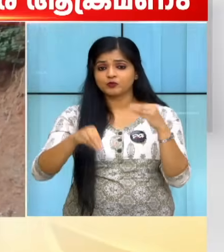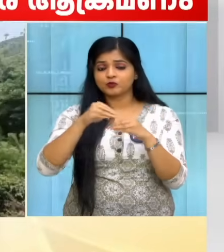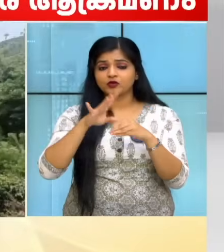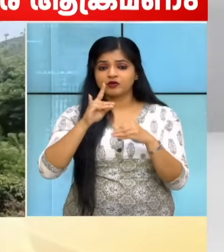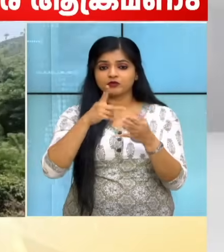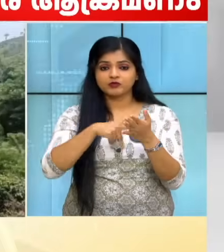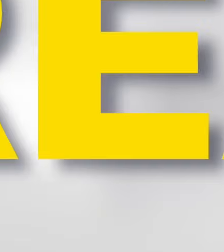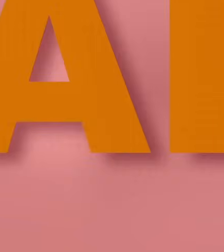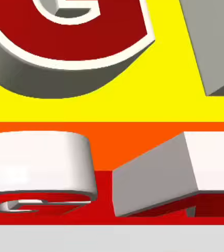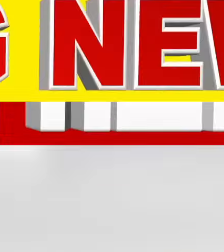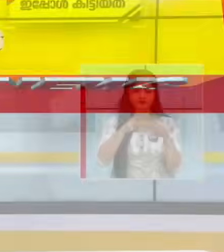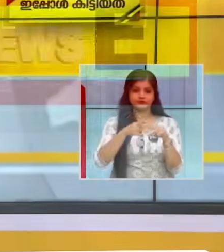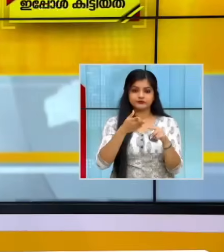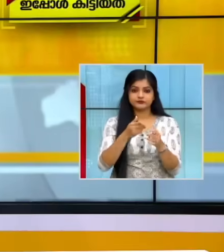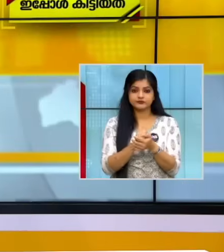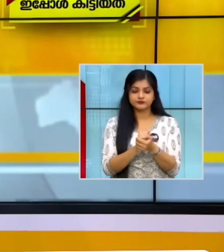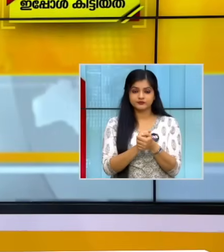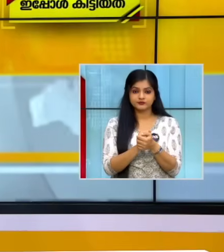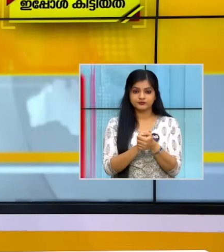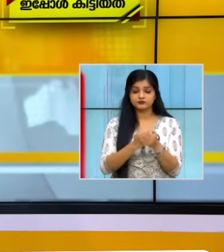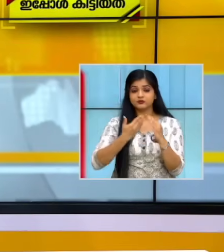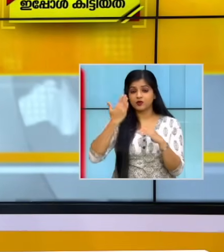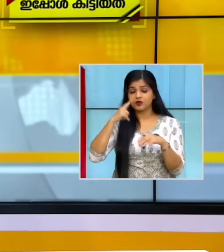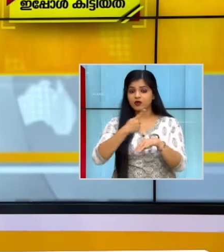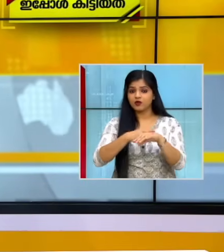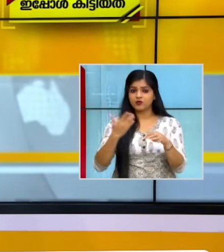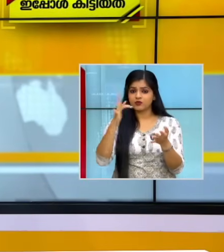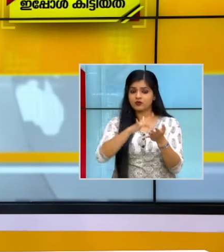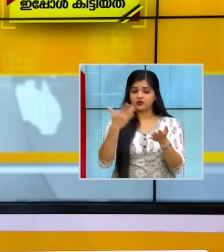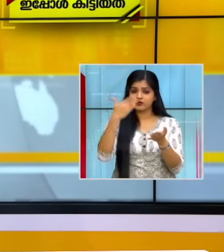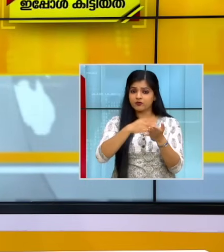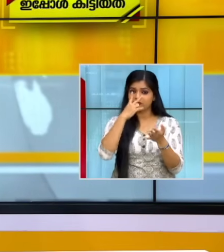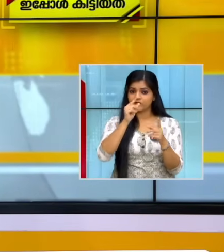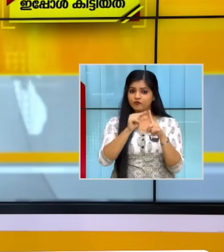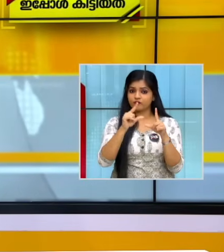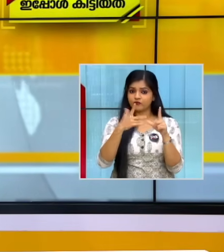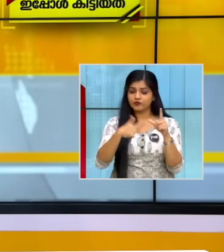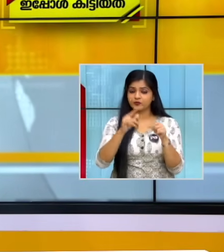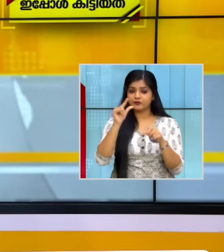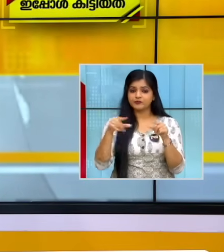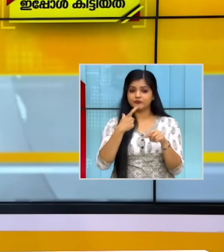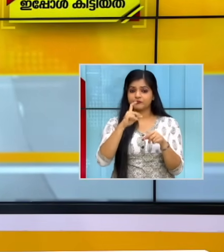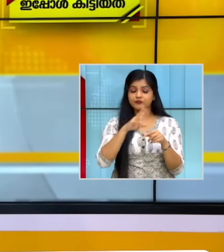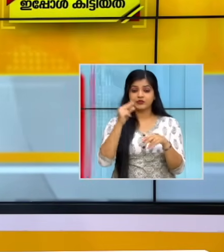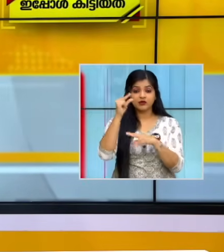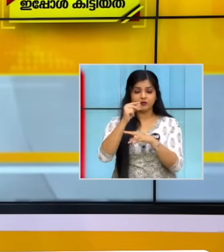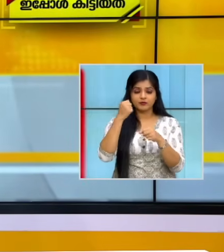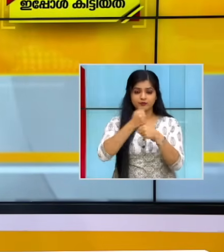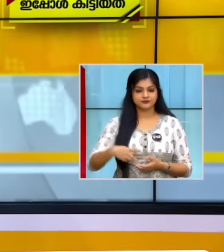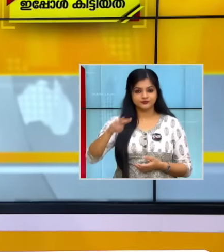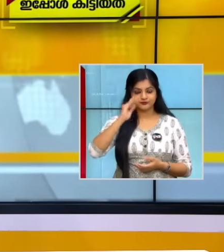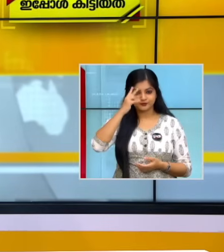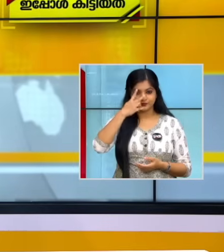തലപ്പുഴ ചിറക്കരയിലാണ് പശുക്കിടാവിനെ കടുവ കൊന്നത്. ഇതിനു മുൻപും കടുവയെ പ്രദേശത്ത് കണ്ടതായി നാട്ടുകാർ പറയുന്നു. ക്യാമറ സ്ഥാപിക്കുമെന്നാണ് വനംവകുപ്പ്